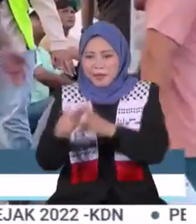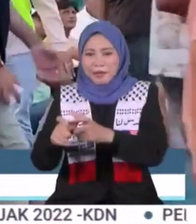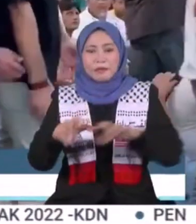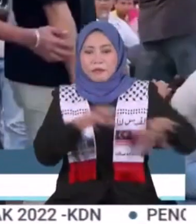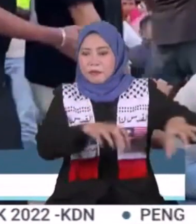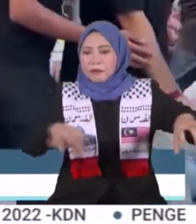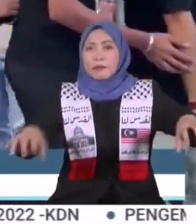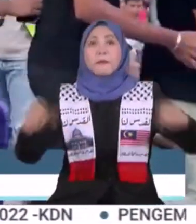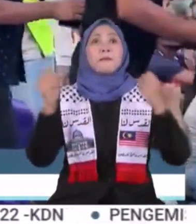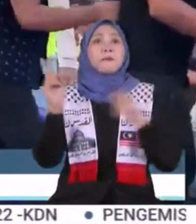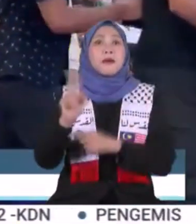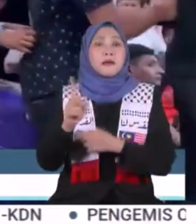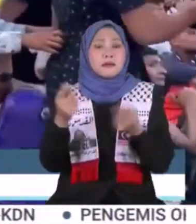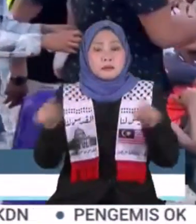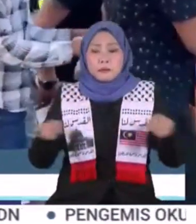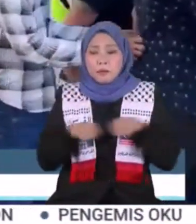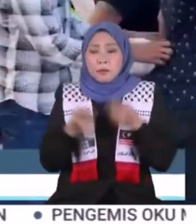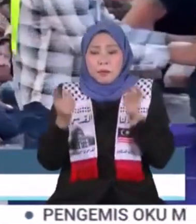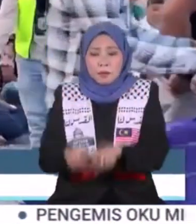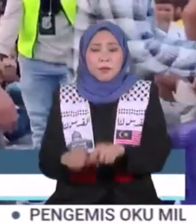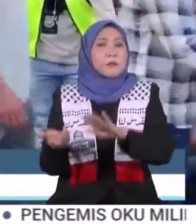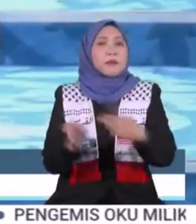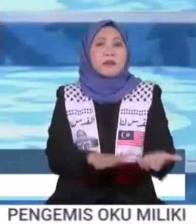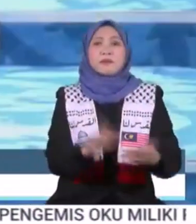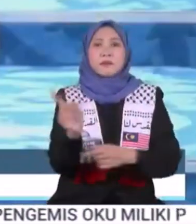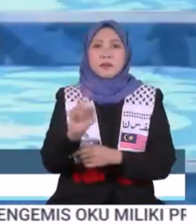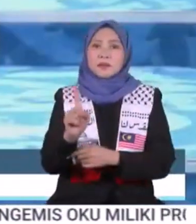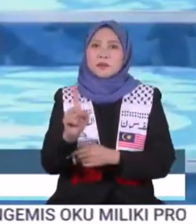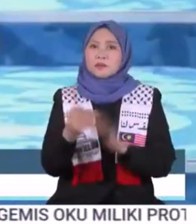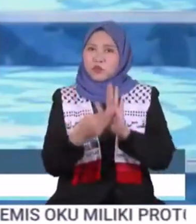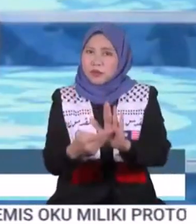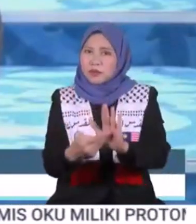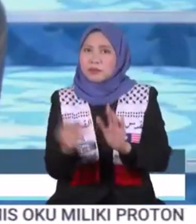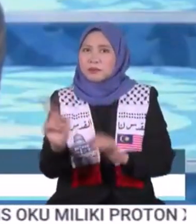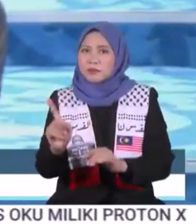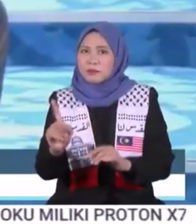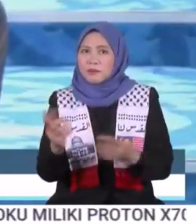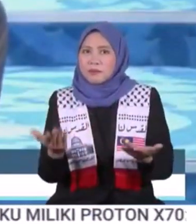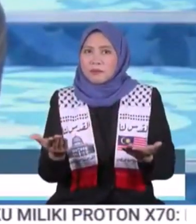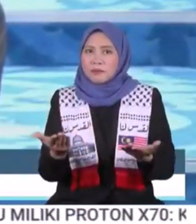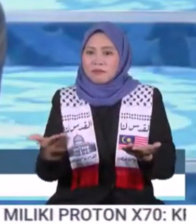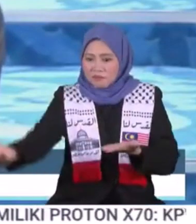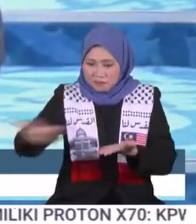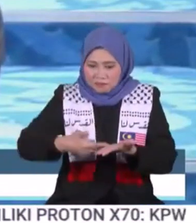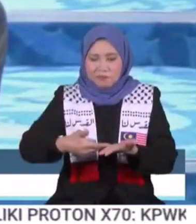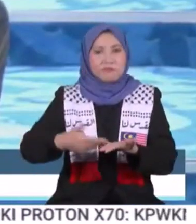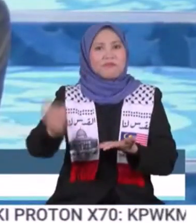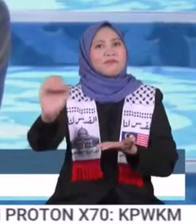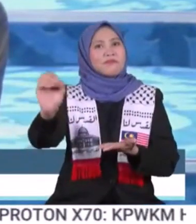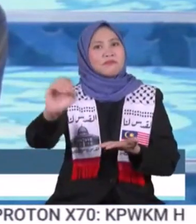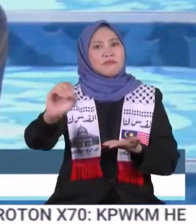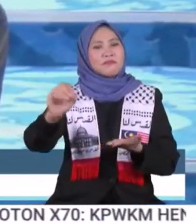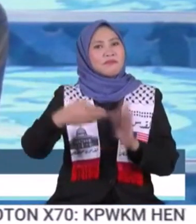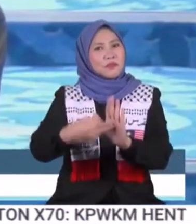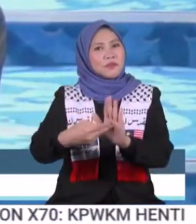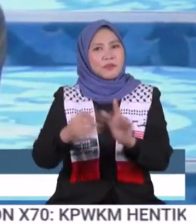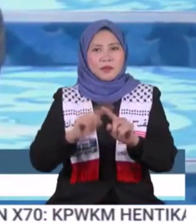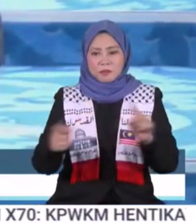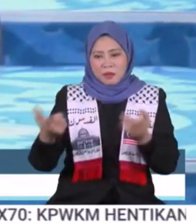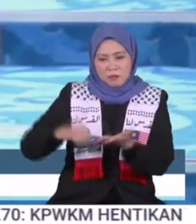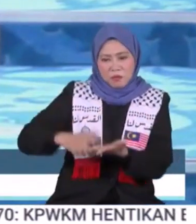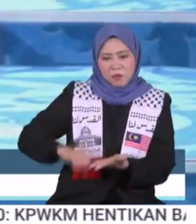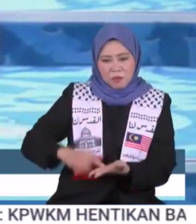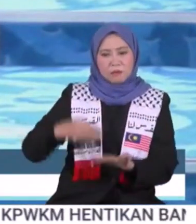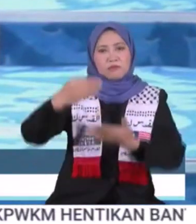mana kematian berlaku seperti disebut satu cebis bukti pun tak dapat mereka Kemukakan tapi laporan telah